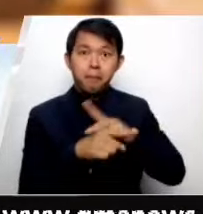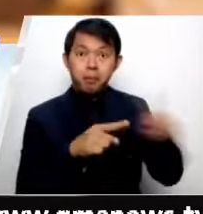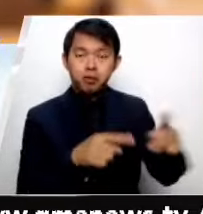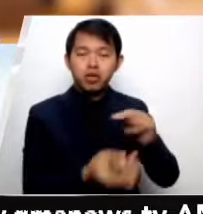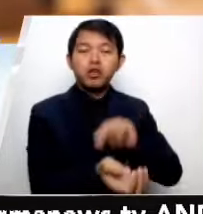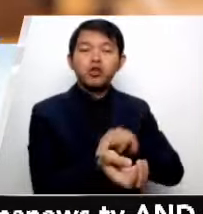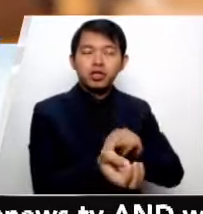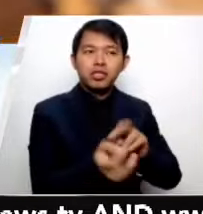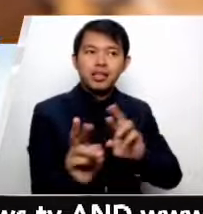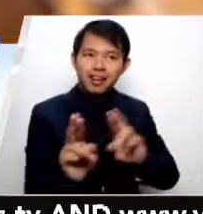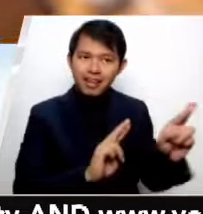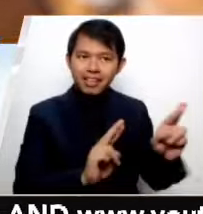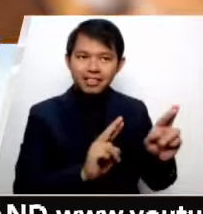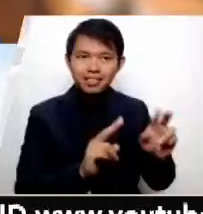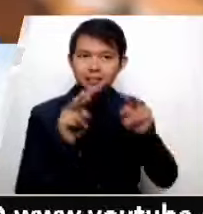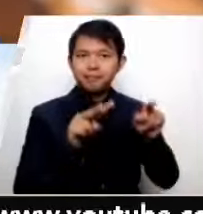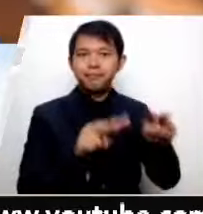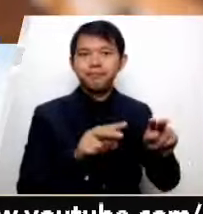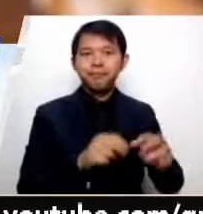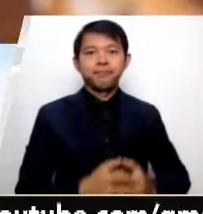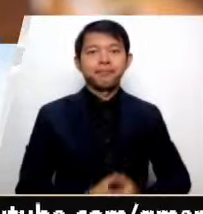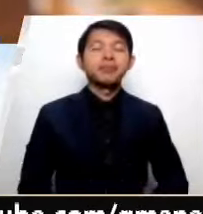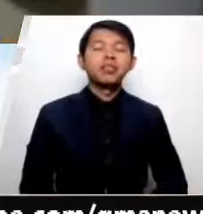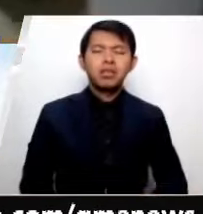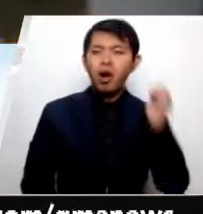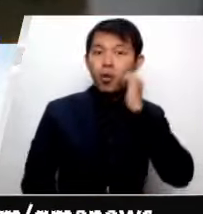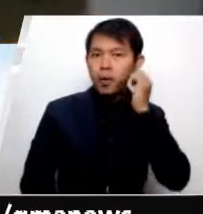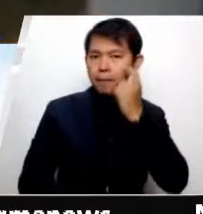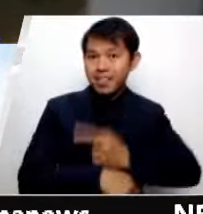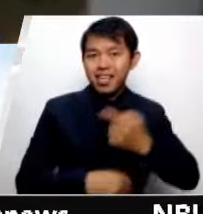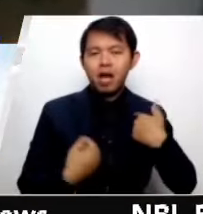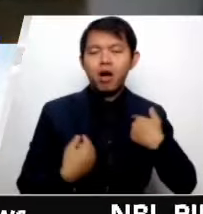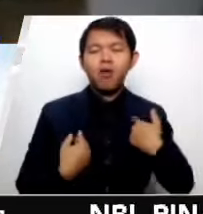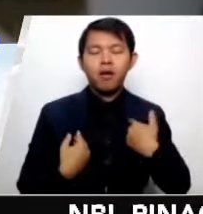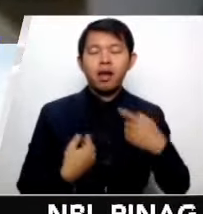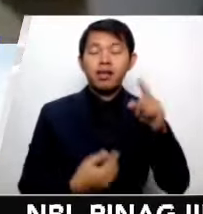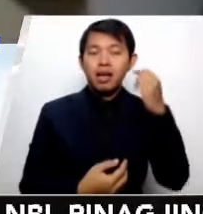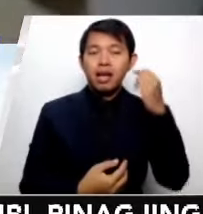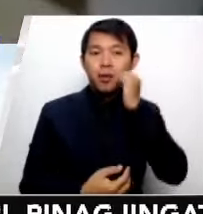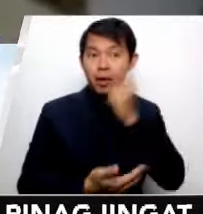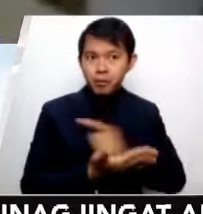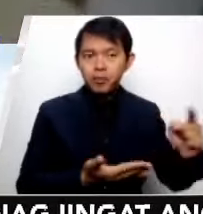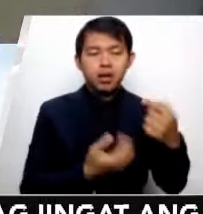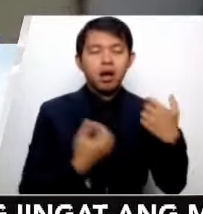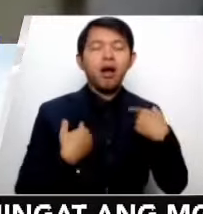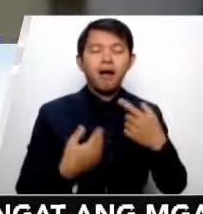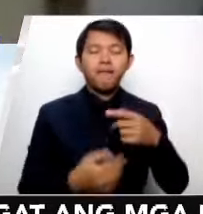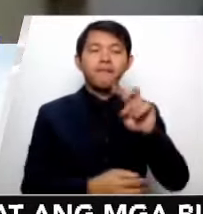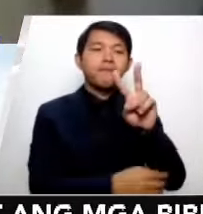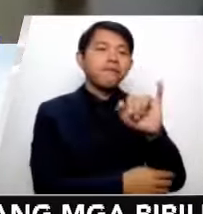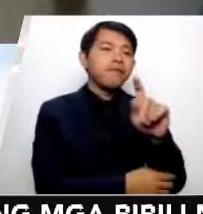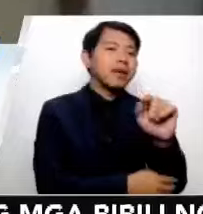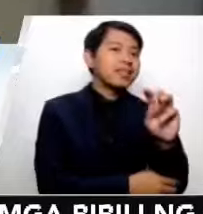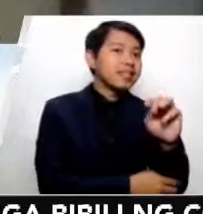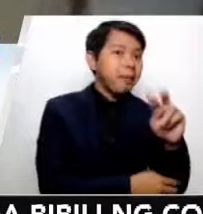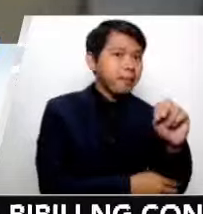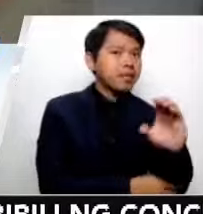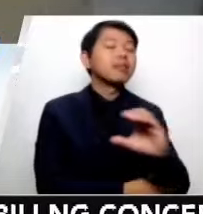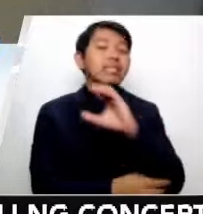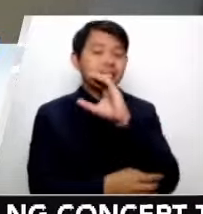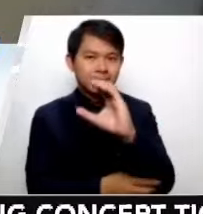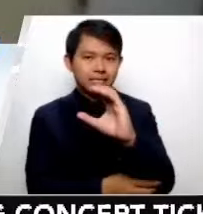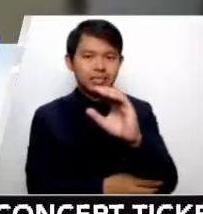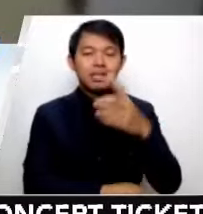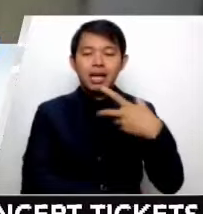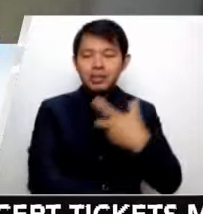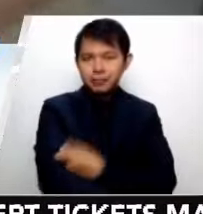talaga, I have a vitamin C drip. Okay? Diyan po kayo, medyo